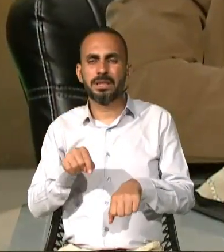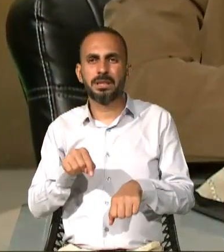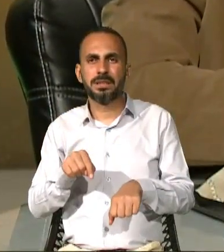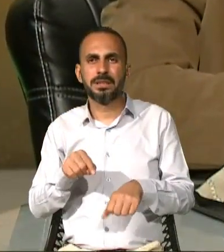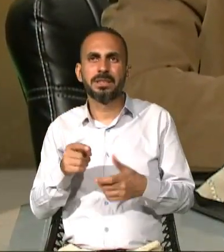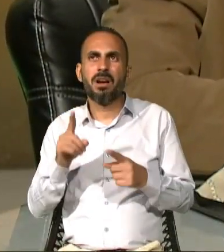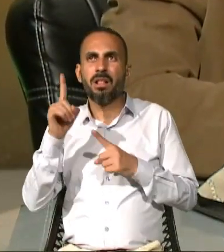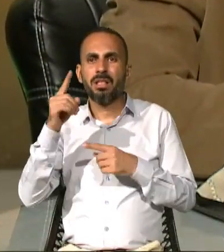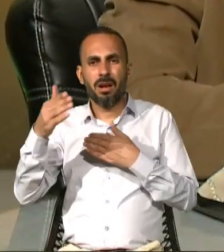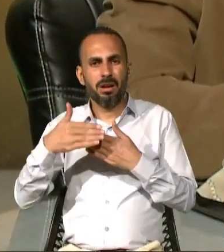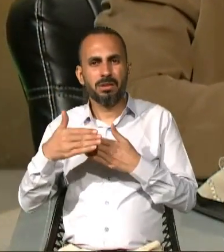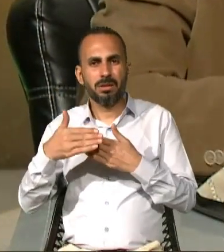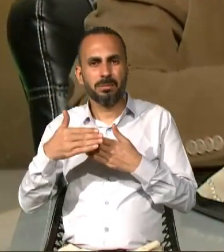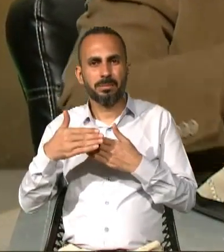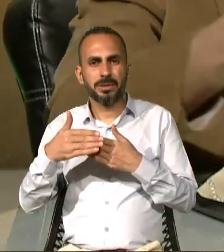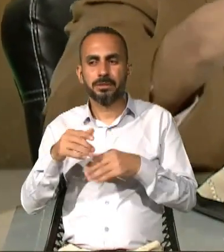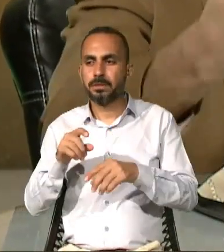ناس